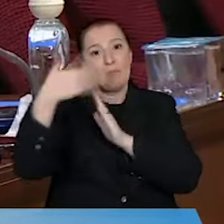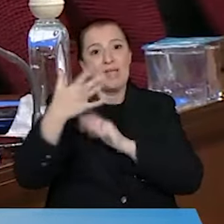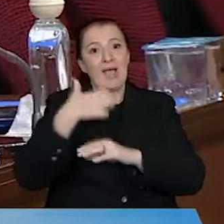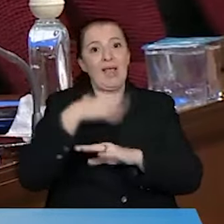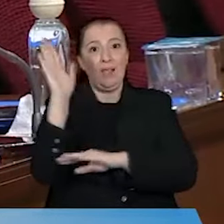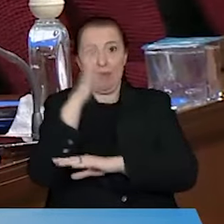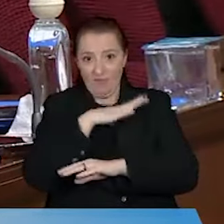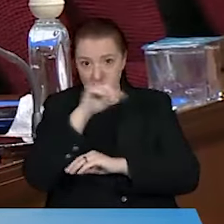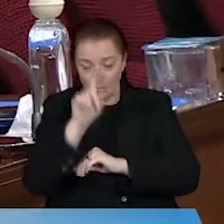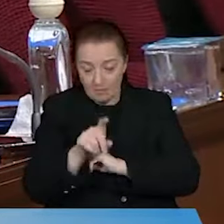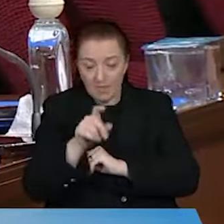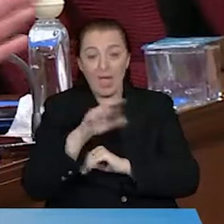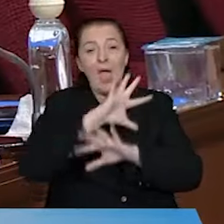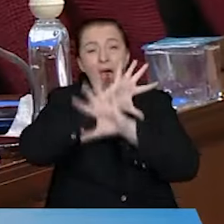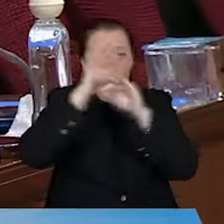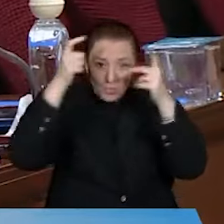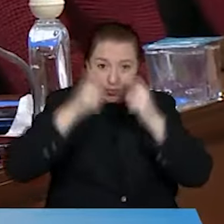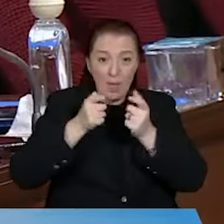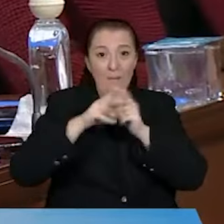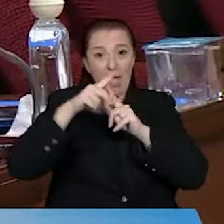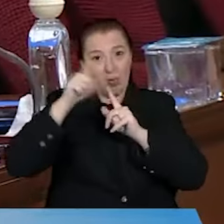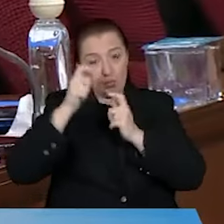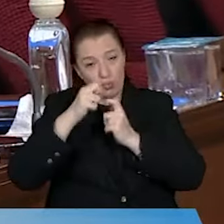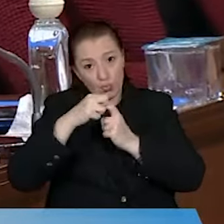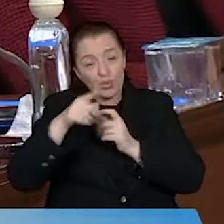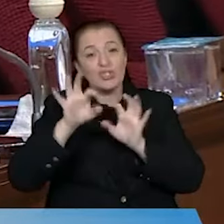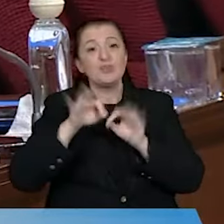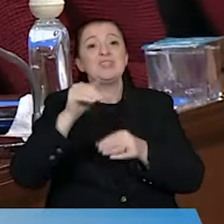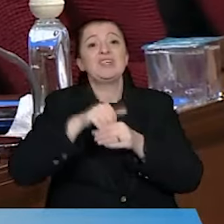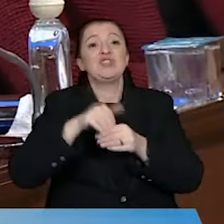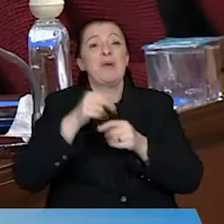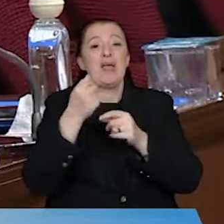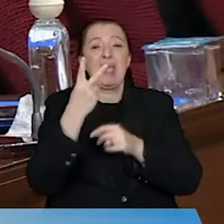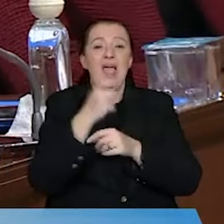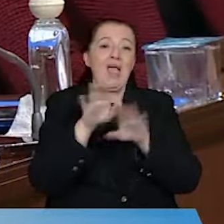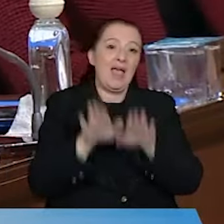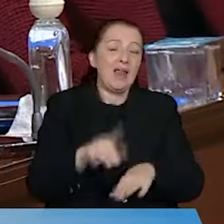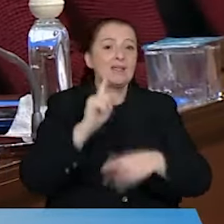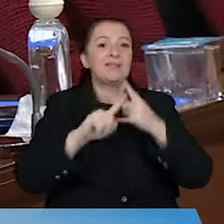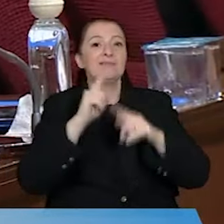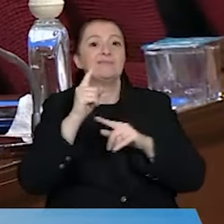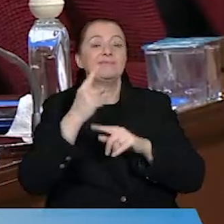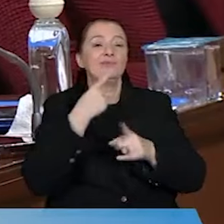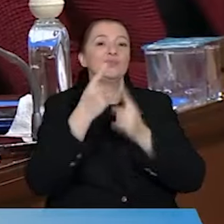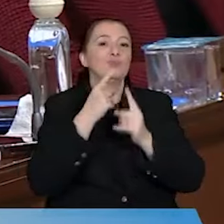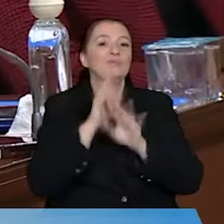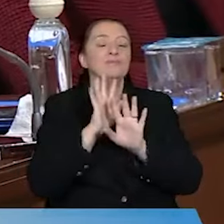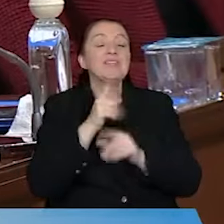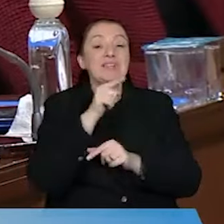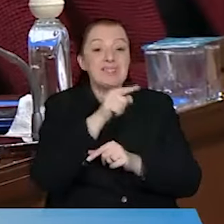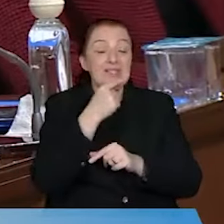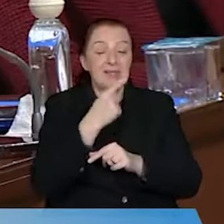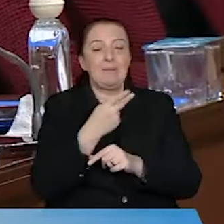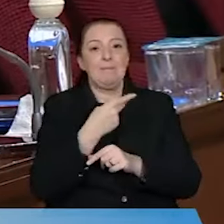gibi. Her şeyin sorumlusu Beltur. Ondan sonra çıkıp burada seçimlere 2 ay kala siyaset yapacaksınız. Şunu söyleyeyim. Biz